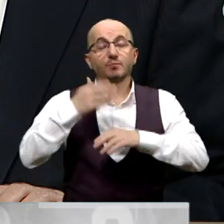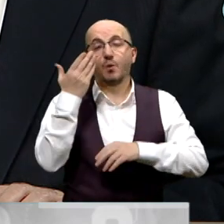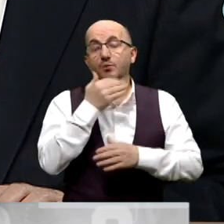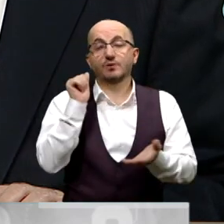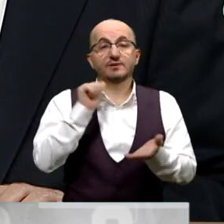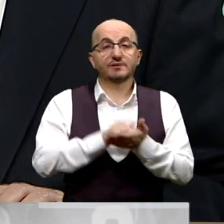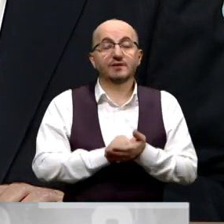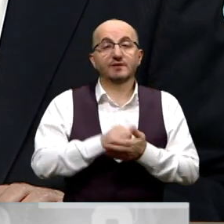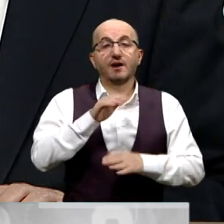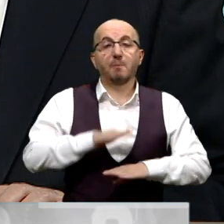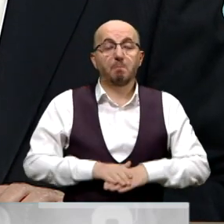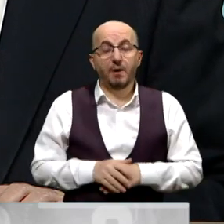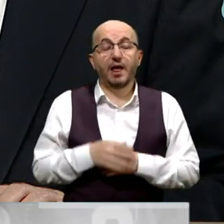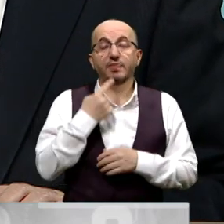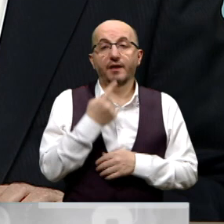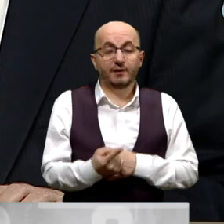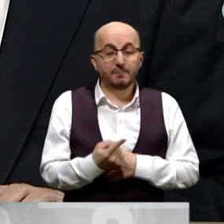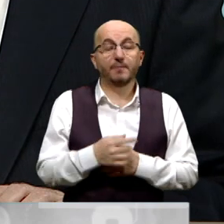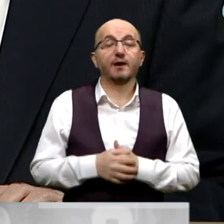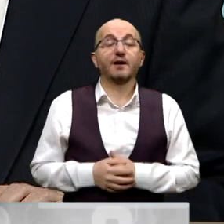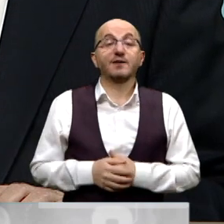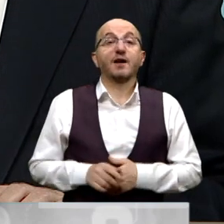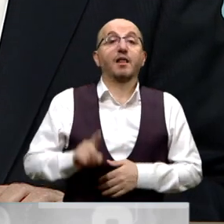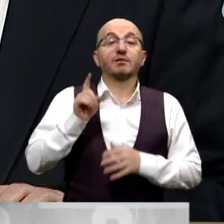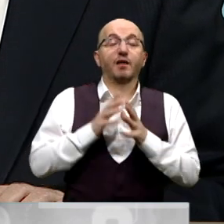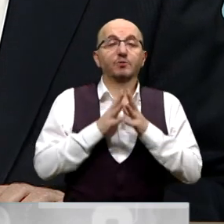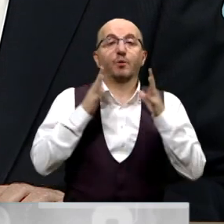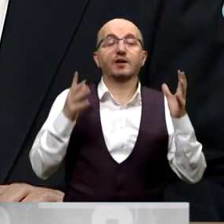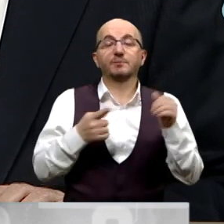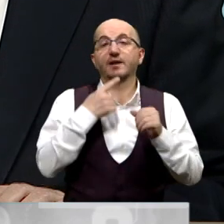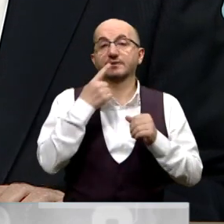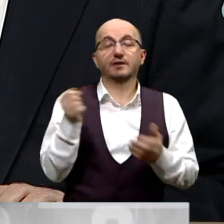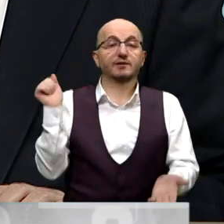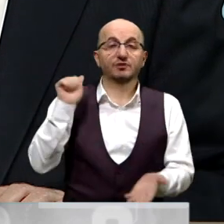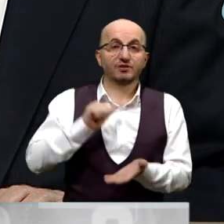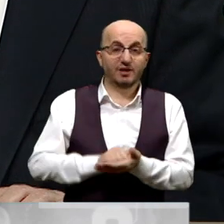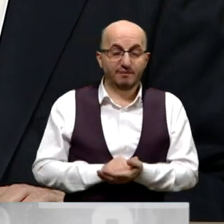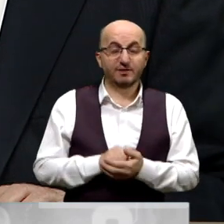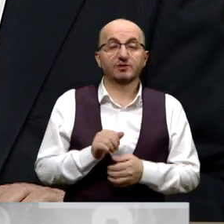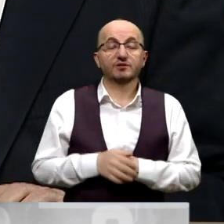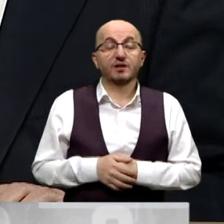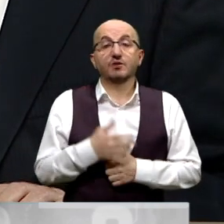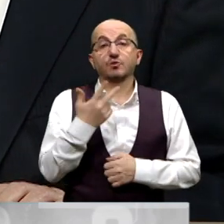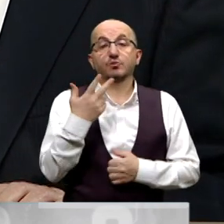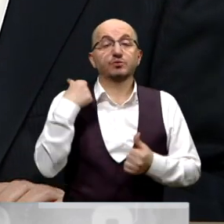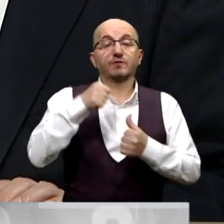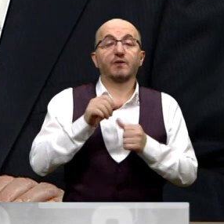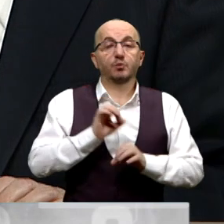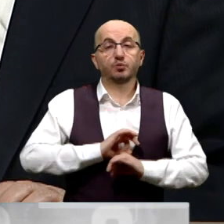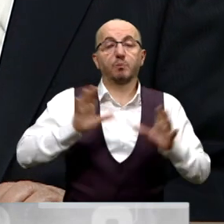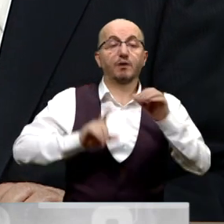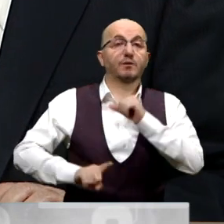secdeyi Tilavet etmeye deyip işte Allahu Ekber diyerek secdeye varacak secdede 3 defa